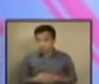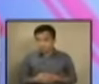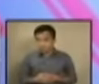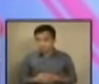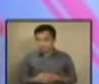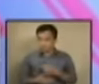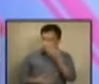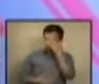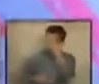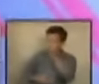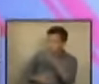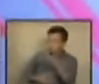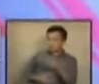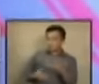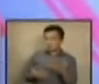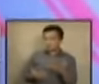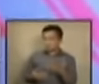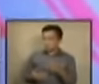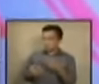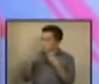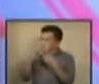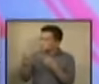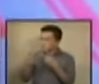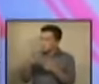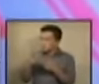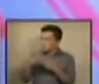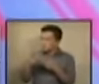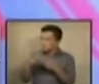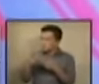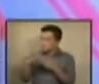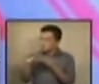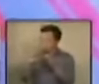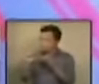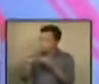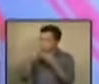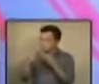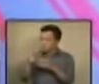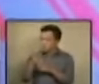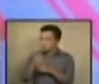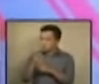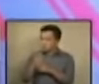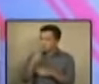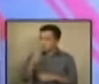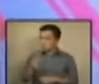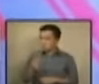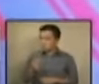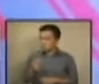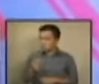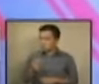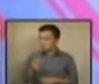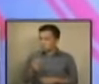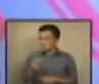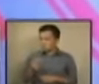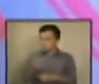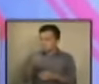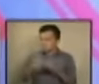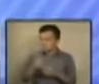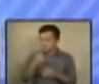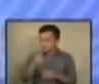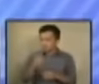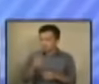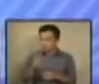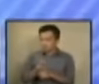Hindi ko po alam, hindi ko naman po nakikitang gumagamit. Kaya mahirap naman po magsabihin kung gumagamit kung hindi naman ko